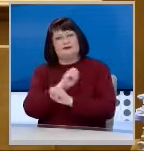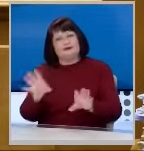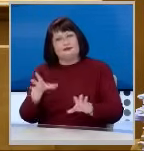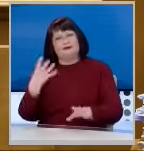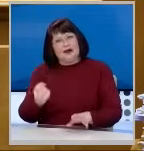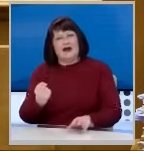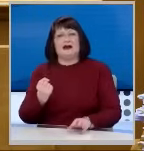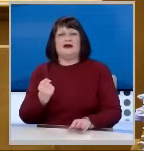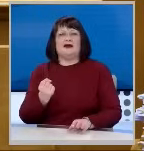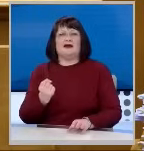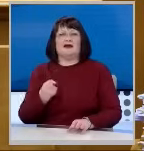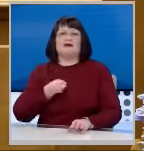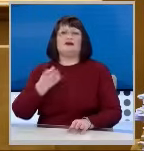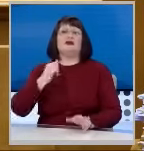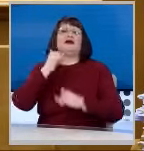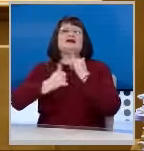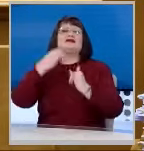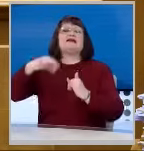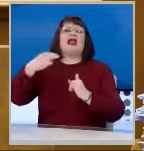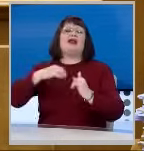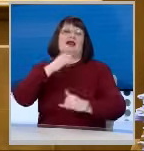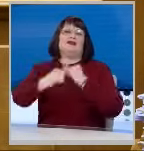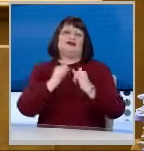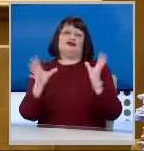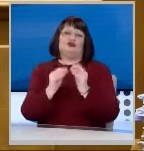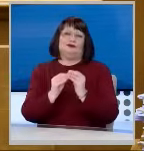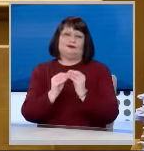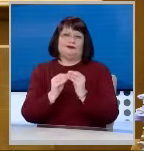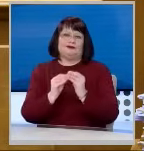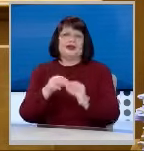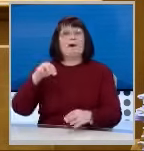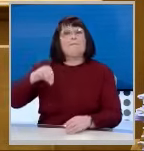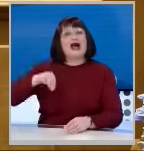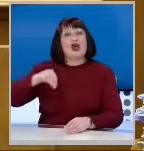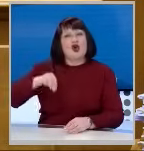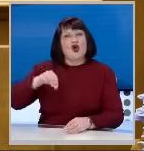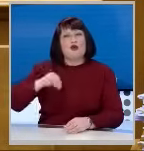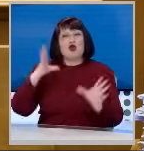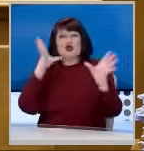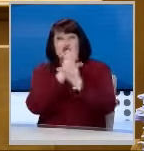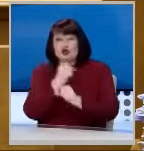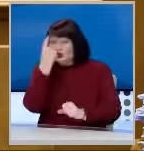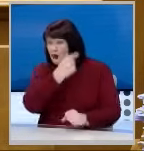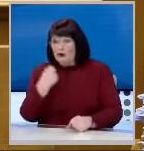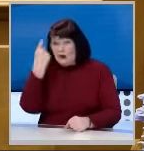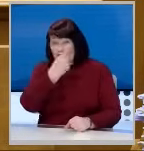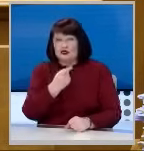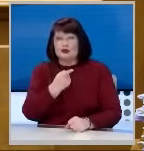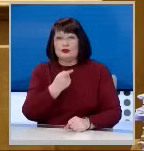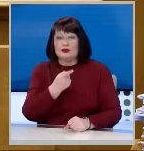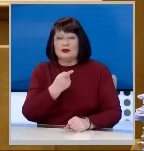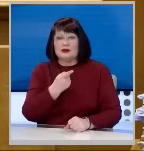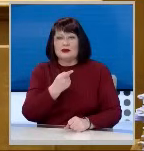αναδημοσιευση πολλές ιστοσελίδες ο κύριος μαρκόπουλος αυτό το σκοτεινό πρόσωπο που